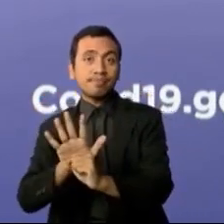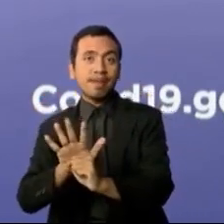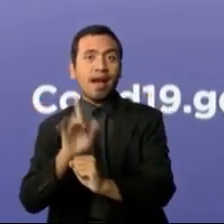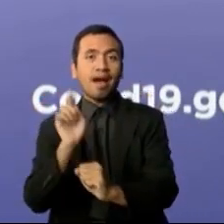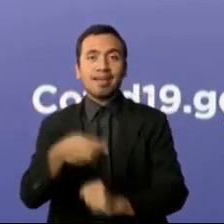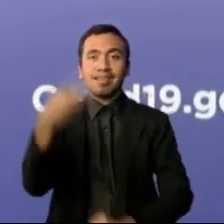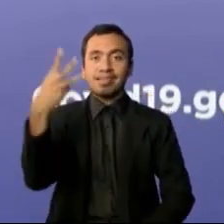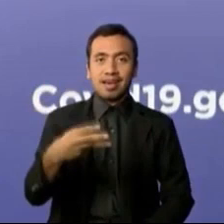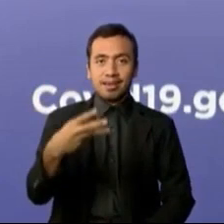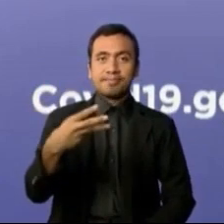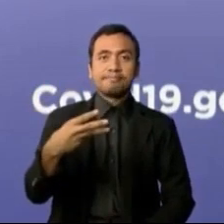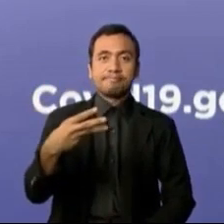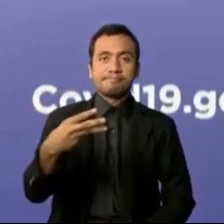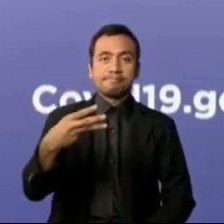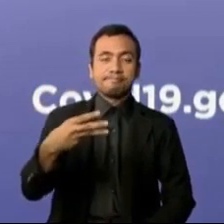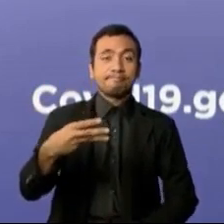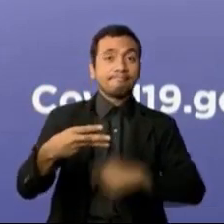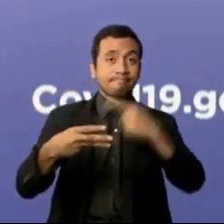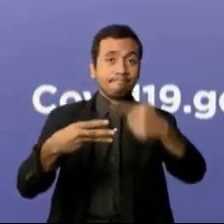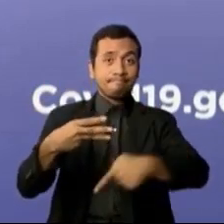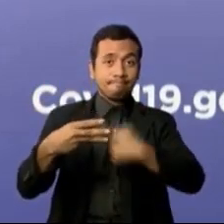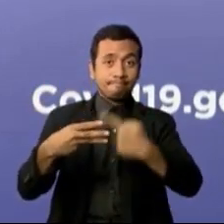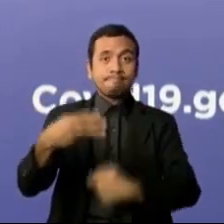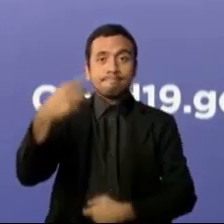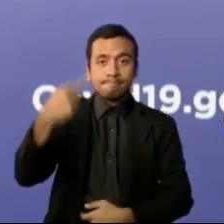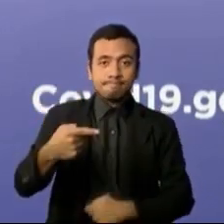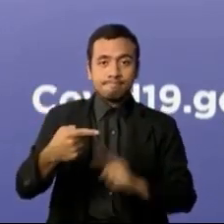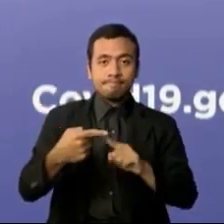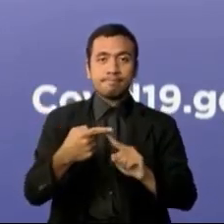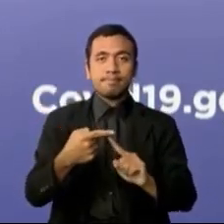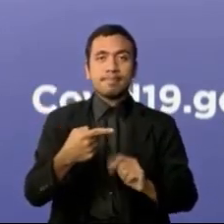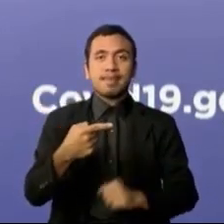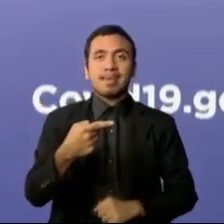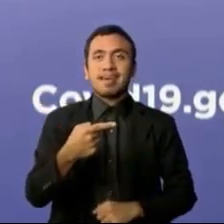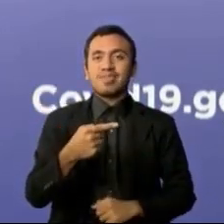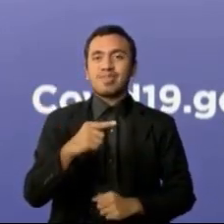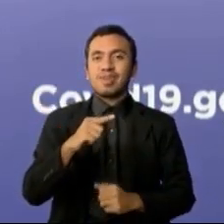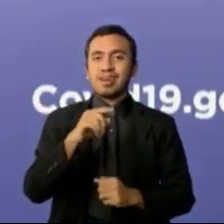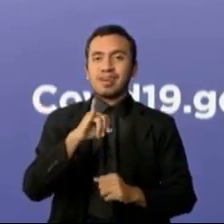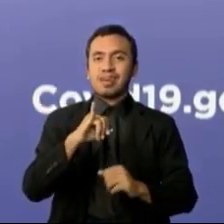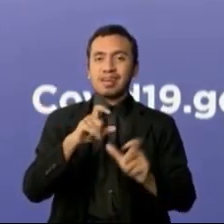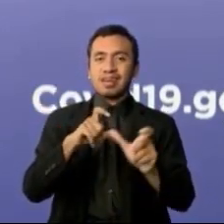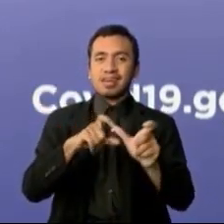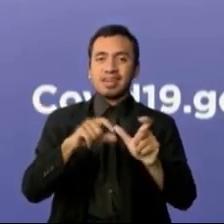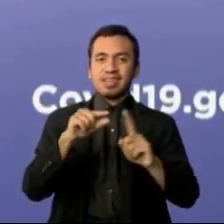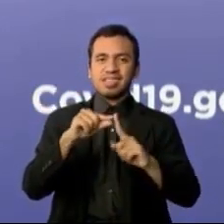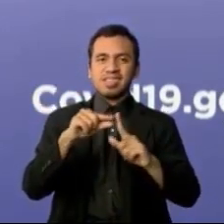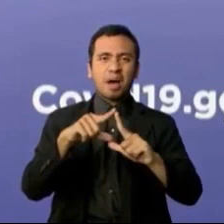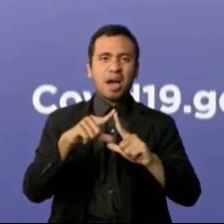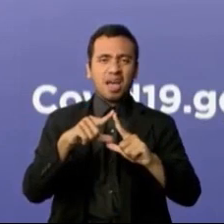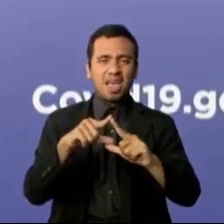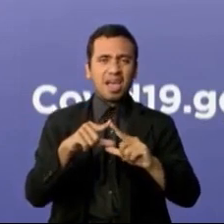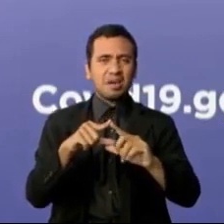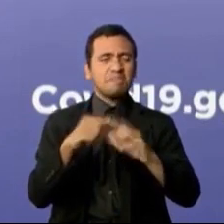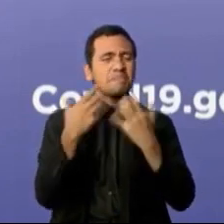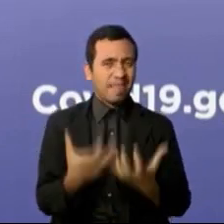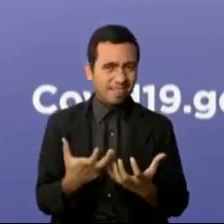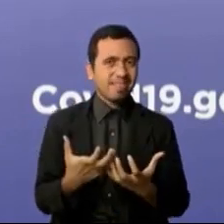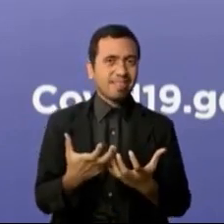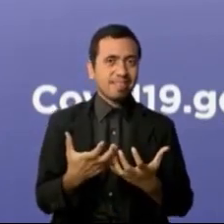kriteria diantaranya adalah kasus infeksi saluran pernapasan yang akut